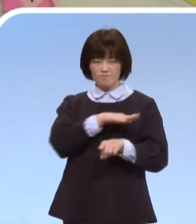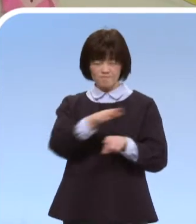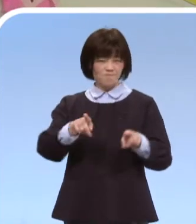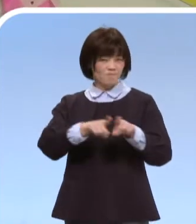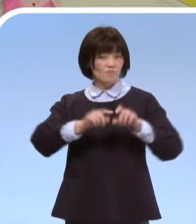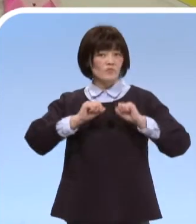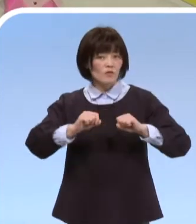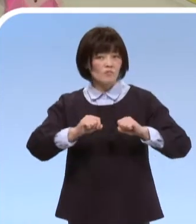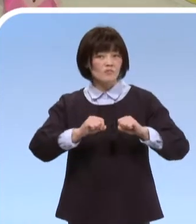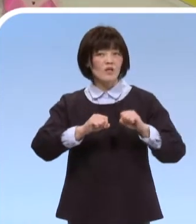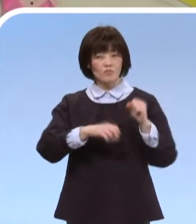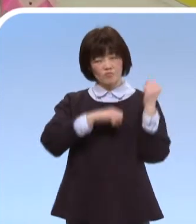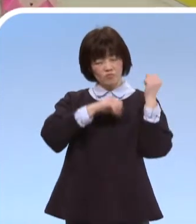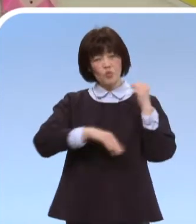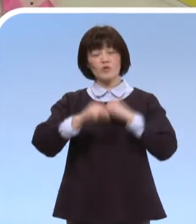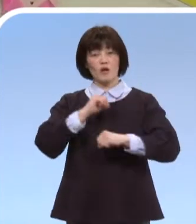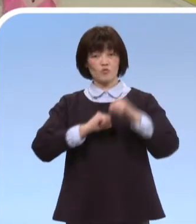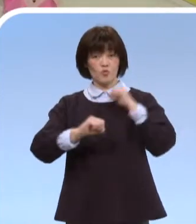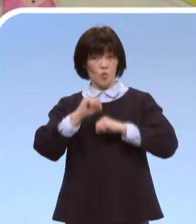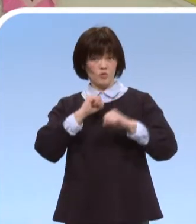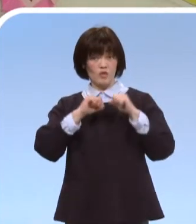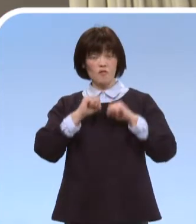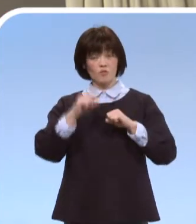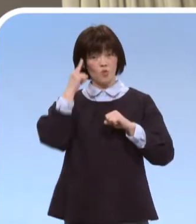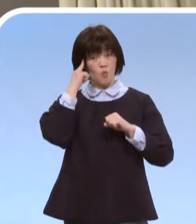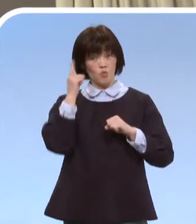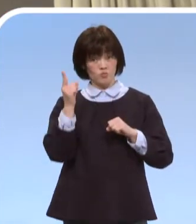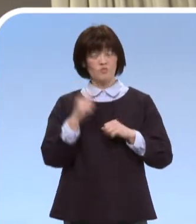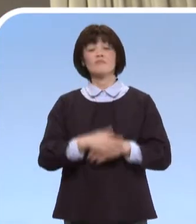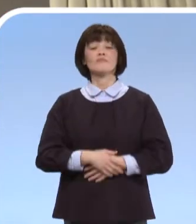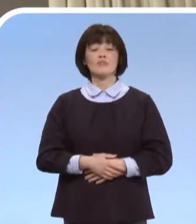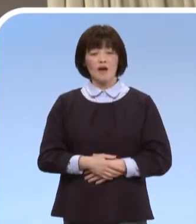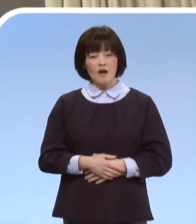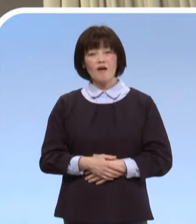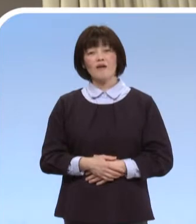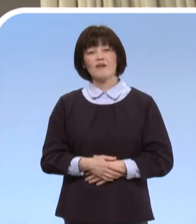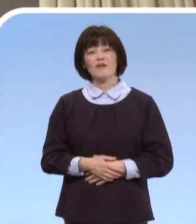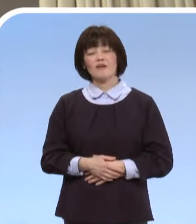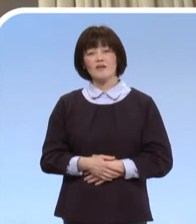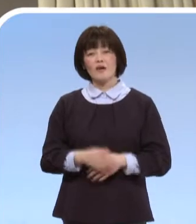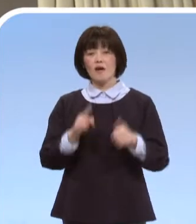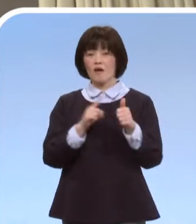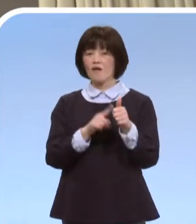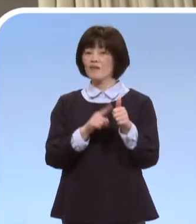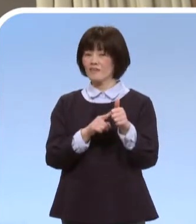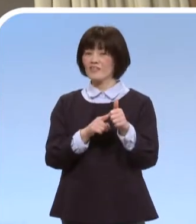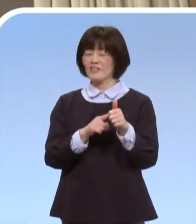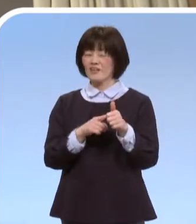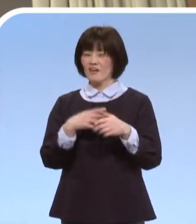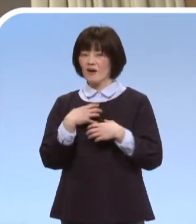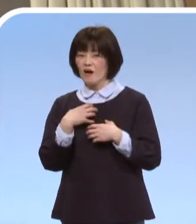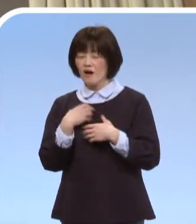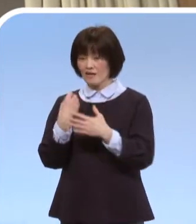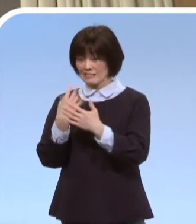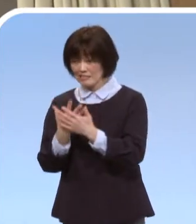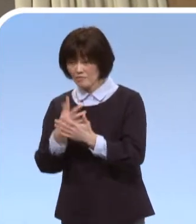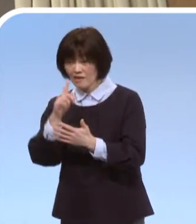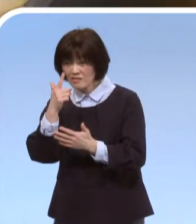をすごく意識されてるんじゃないかなと思います。 全部なんかピンチをなんかチャンスに変えれる